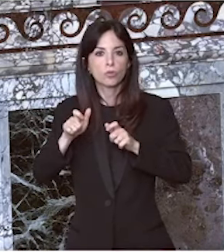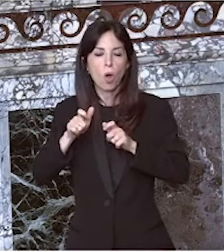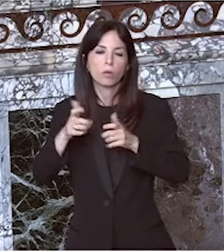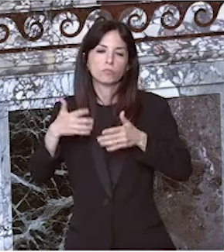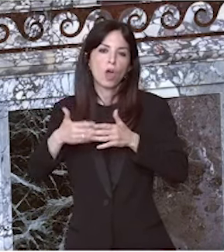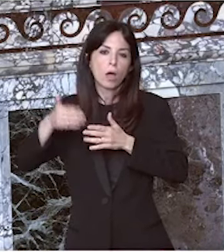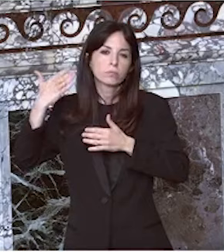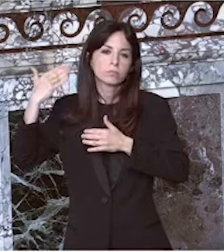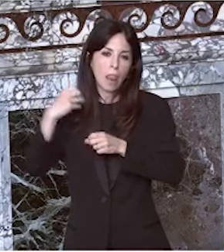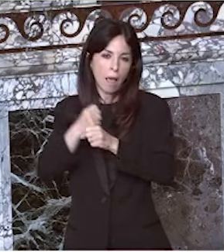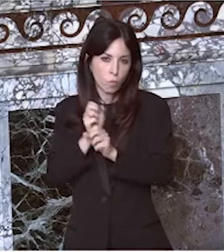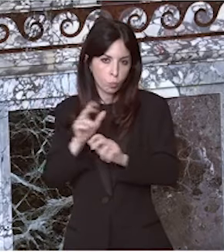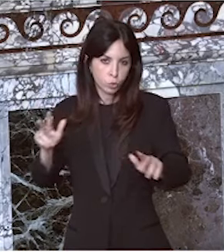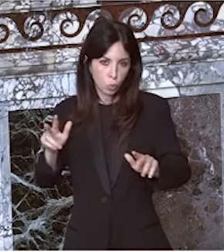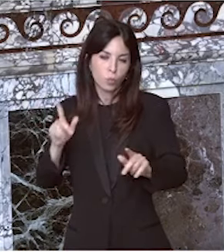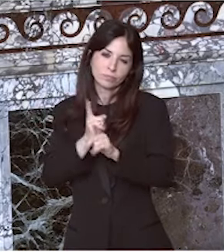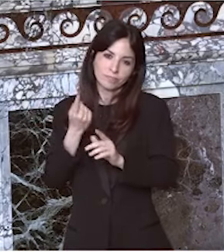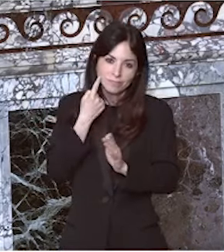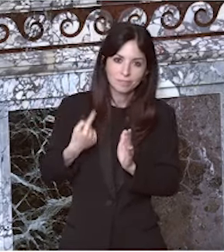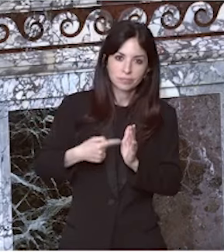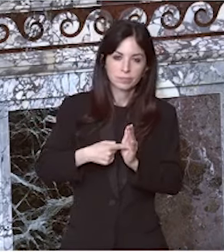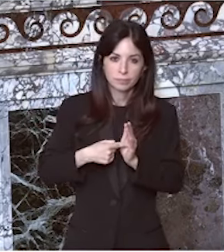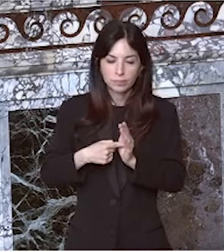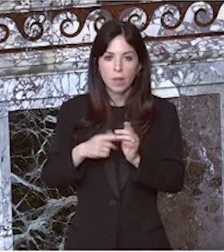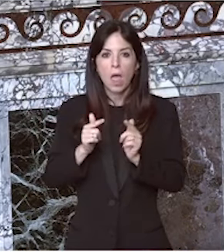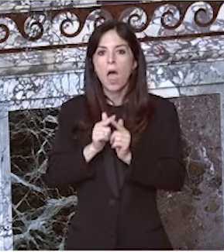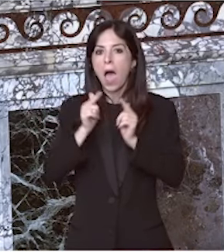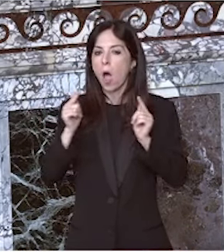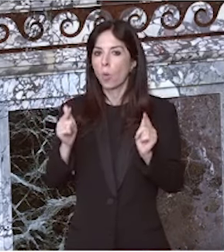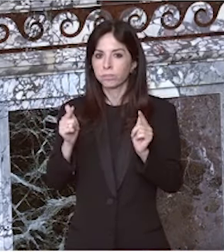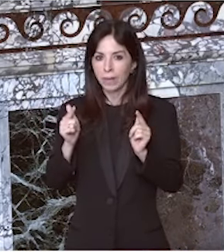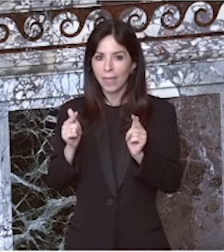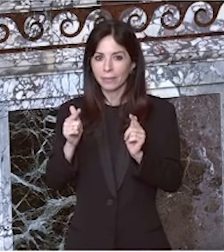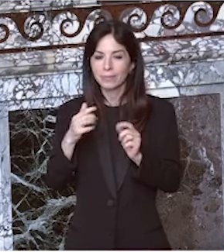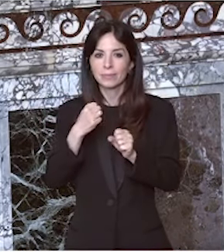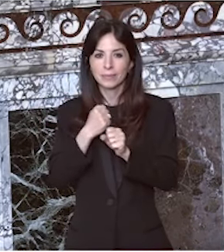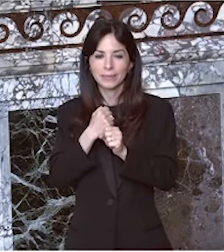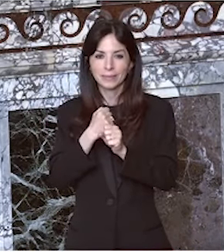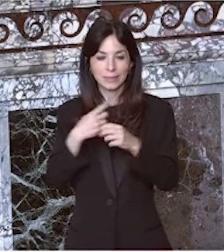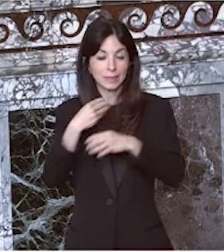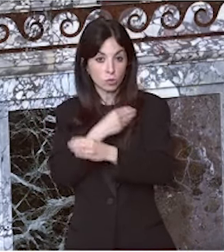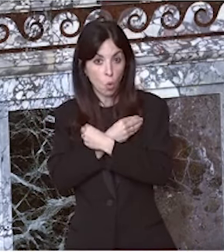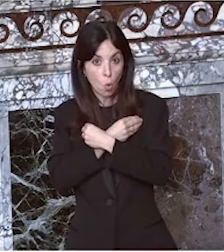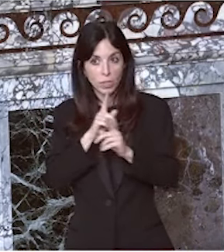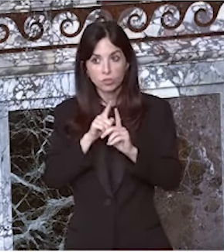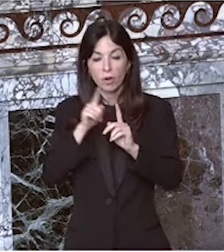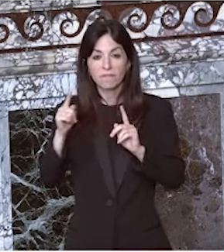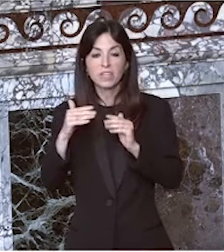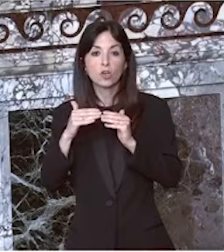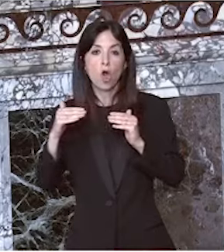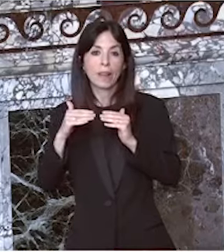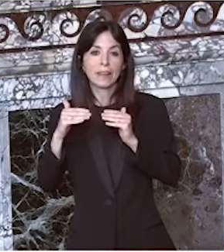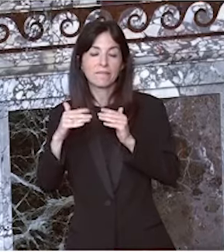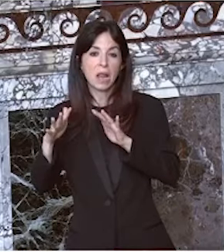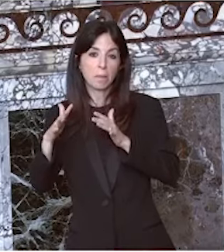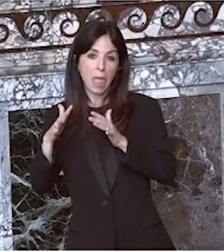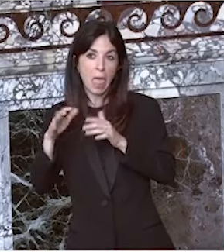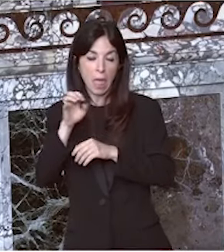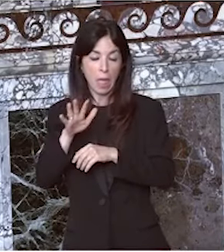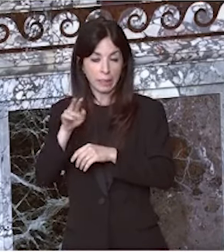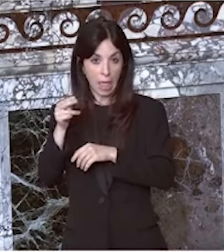dal mercato del lavoro. Decisi aumenti dei tassi di occupazione fino ai livelli medi dell'area dell'euro